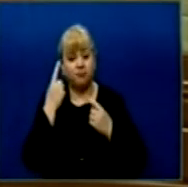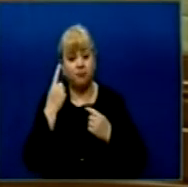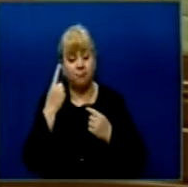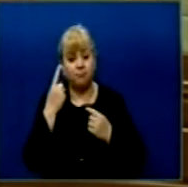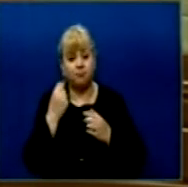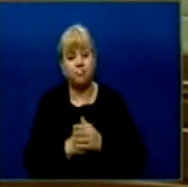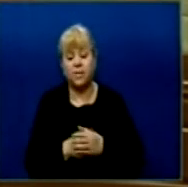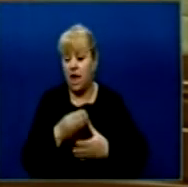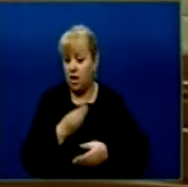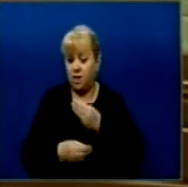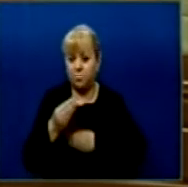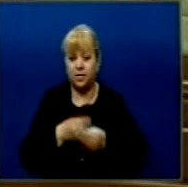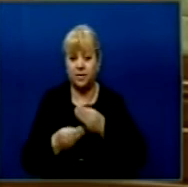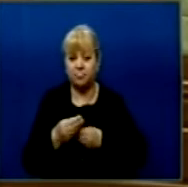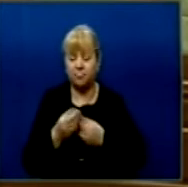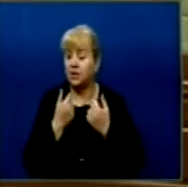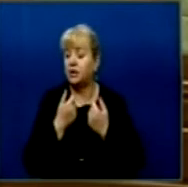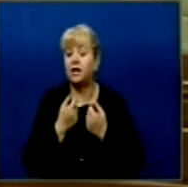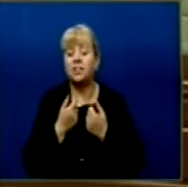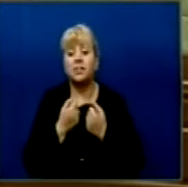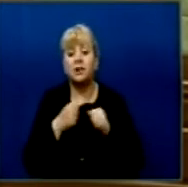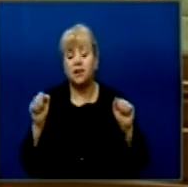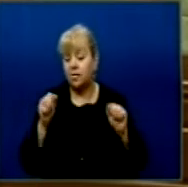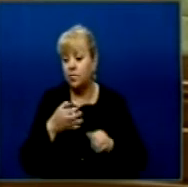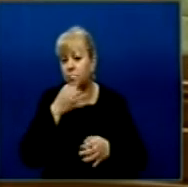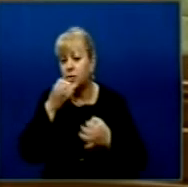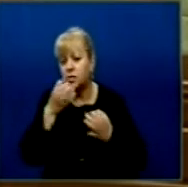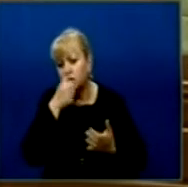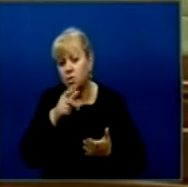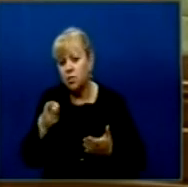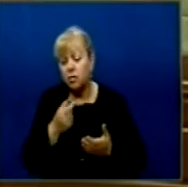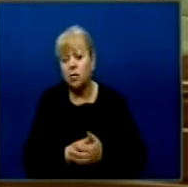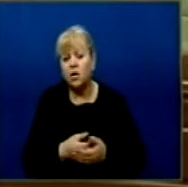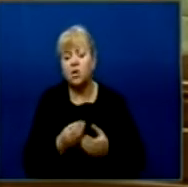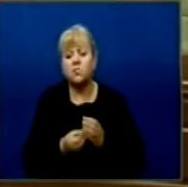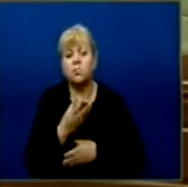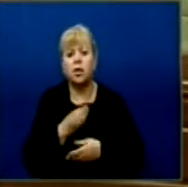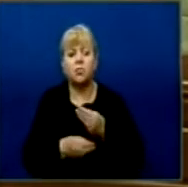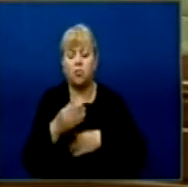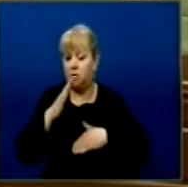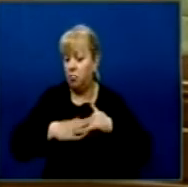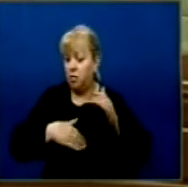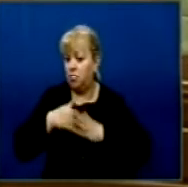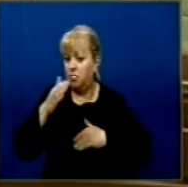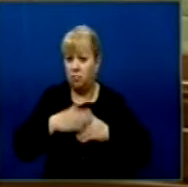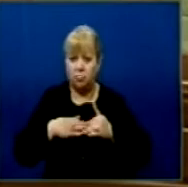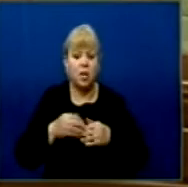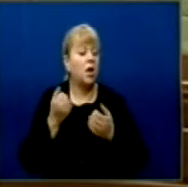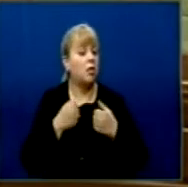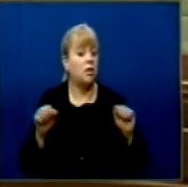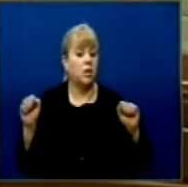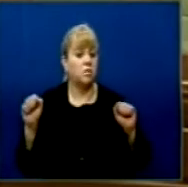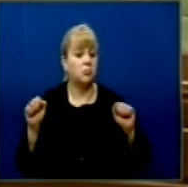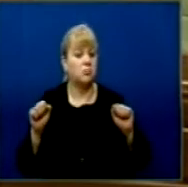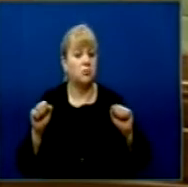është ekonomia e tregut të lirë. Por kur ti pyet çka po bëni për zhvillimin ekonomik, ta thon po ndërtojmë ekonominë e tregut të lirë.